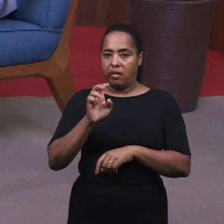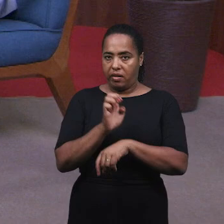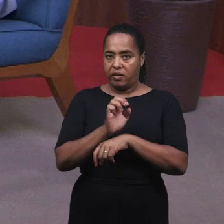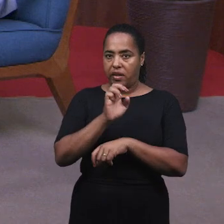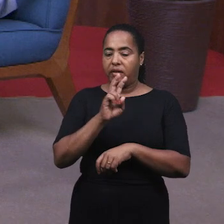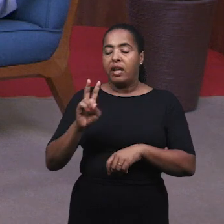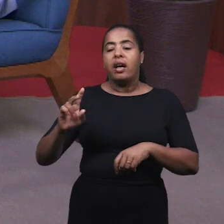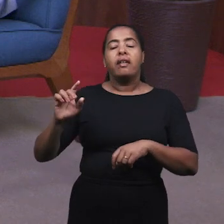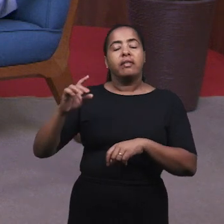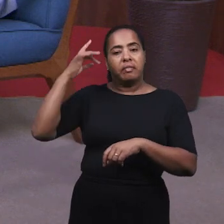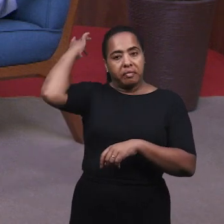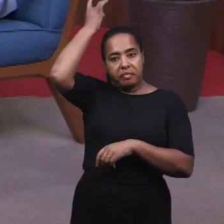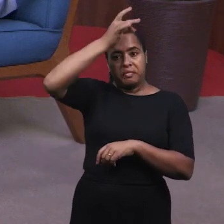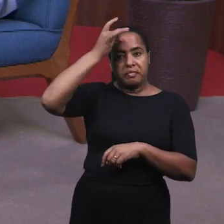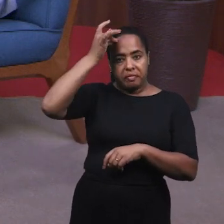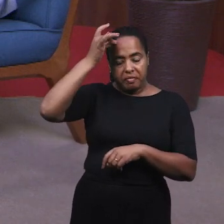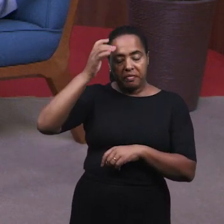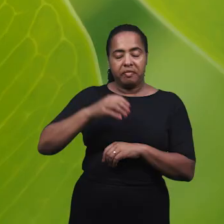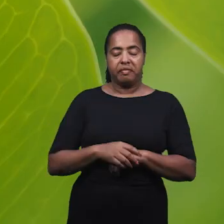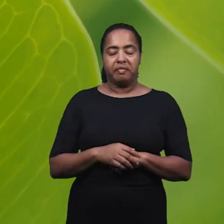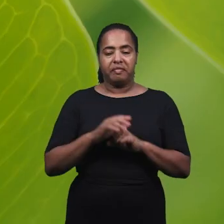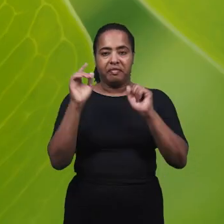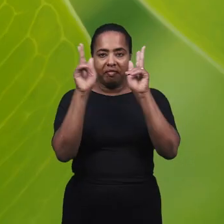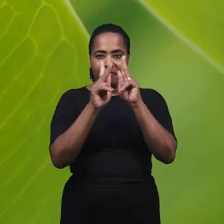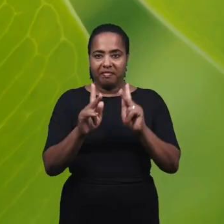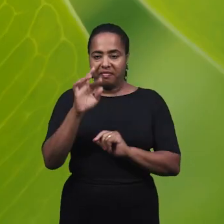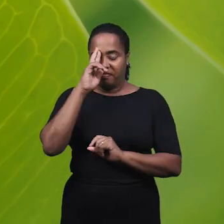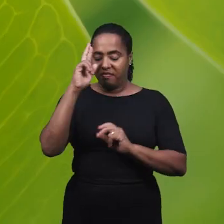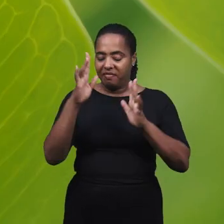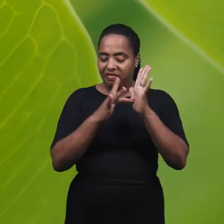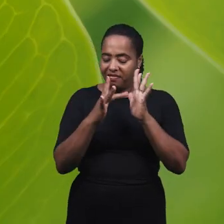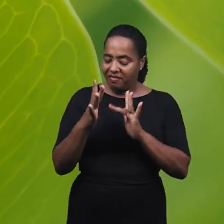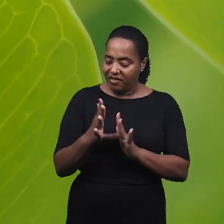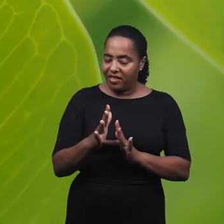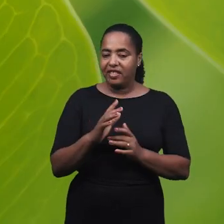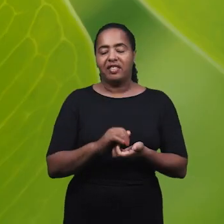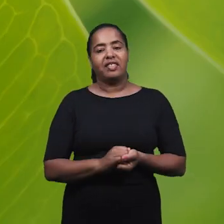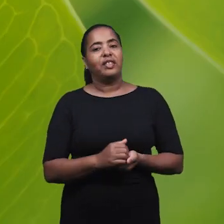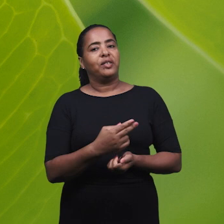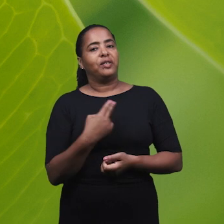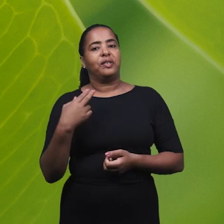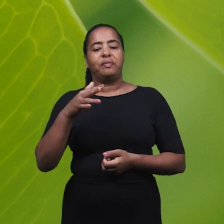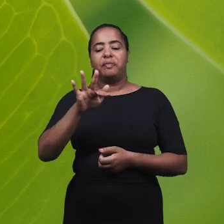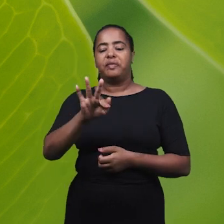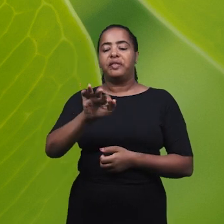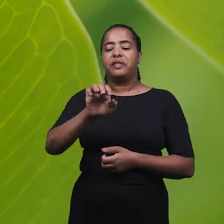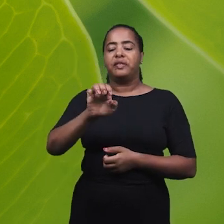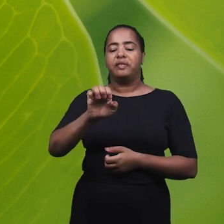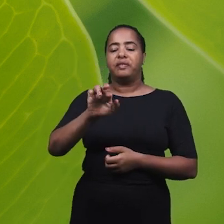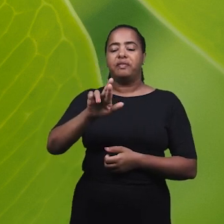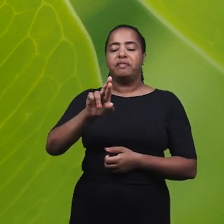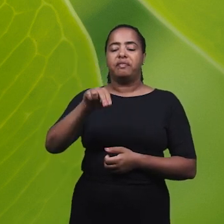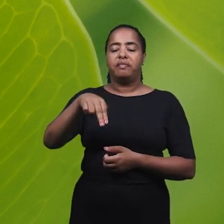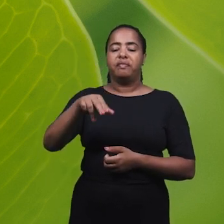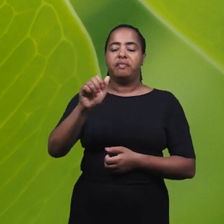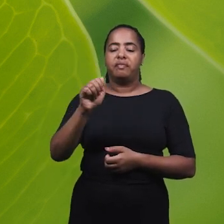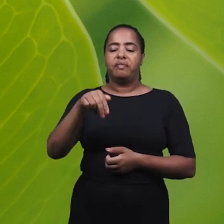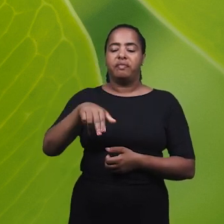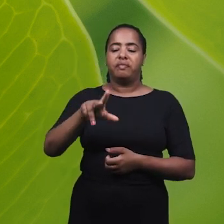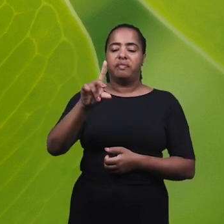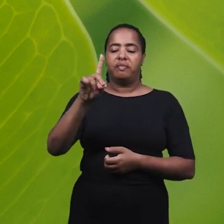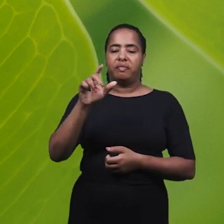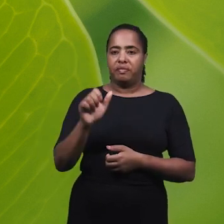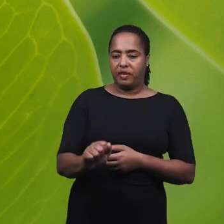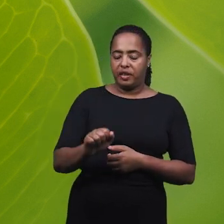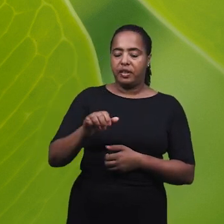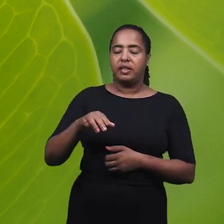da Costa, ici dans la ville de Vila Velha, dans l'état do Espírito Santo. La paix du Seigneur Jésus, mes frères, je m'appelle Fernanda, je suis